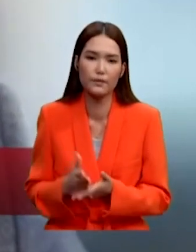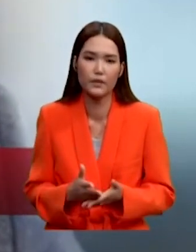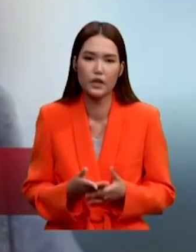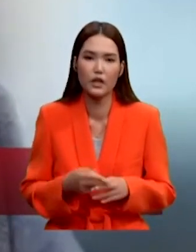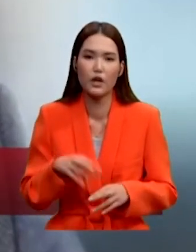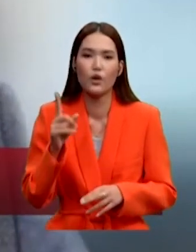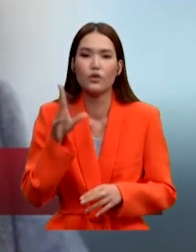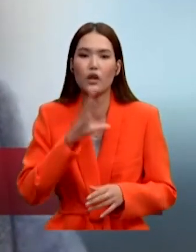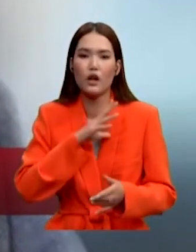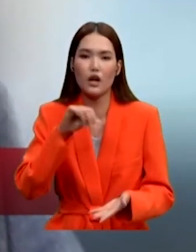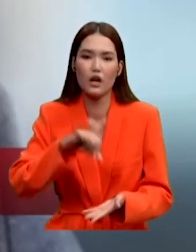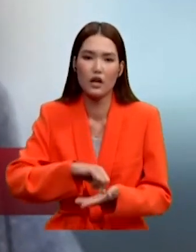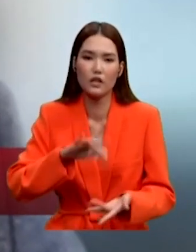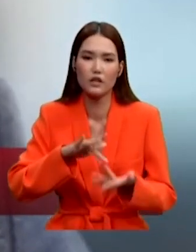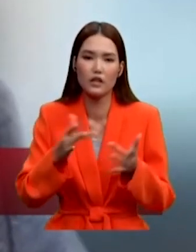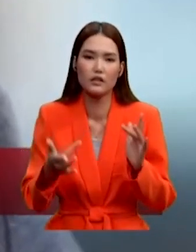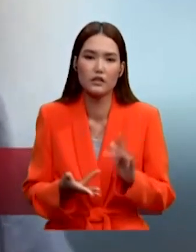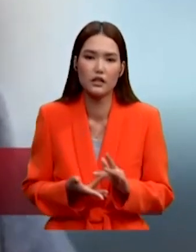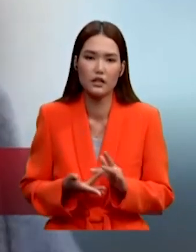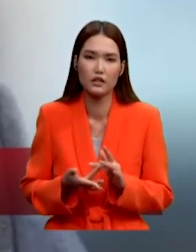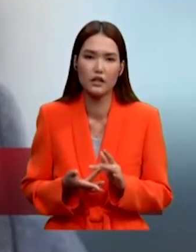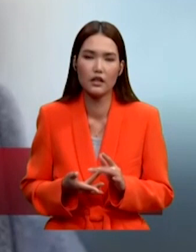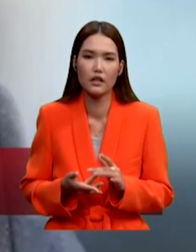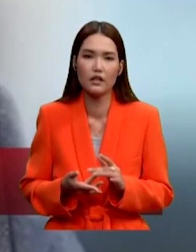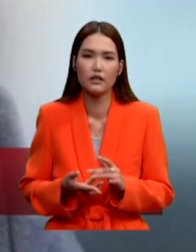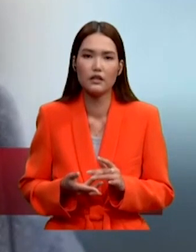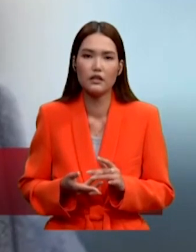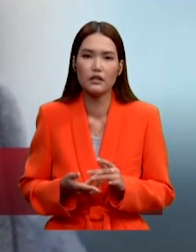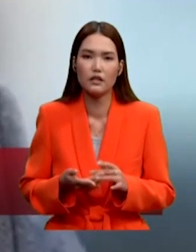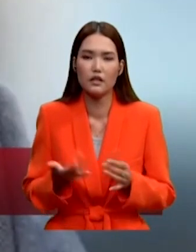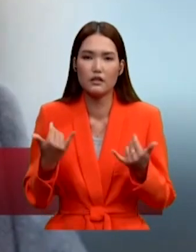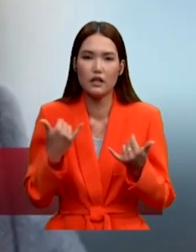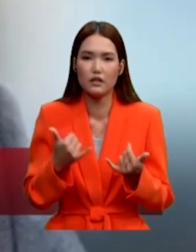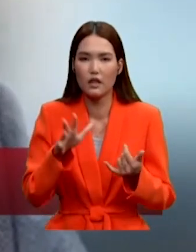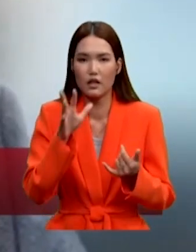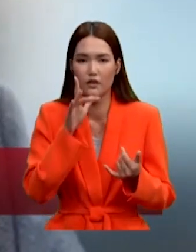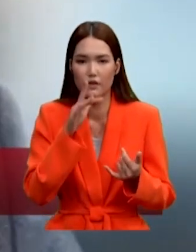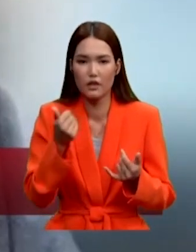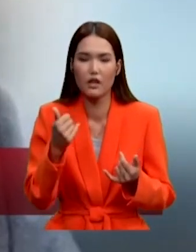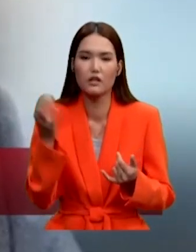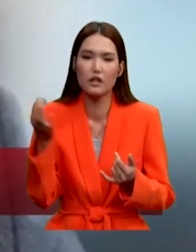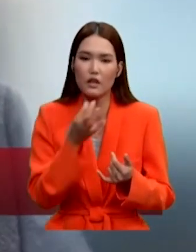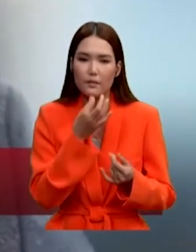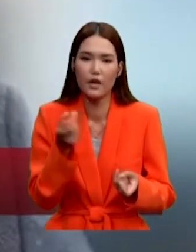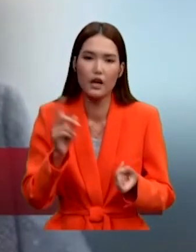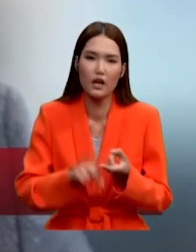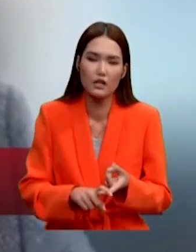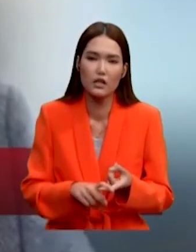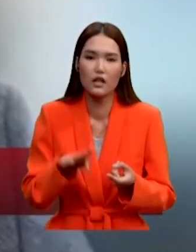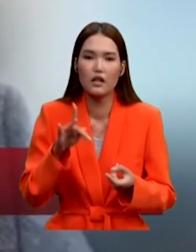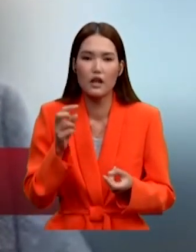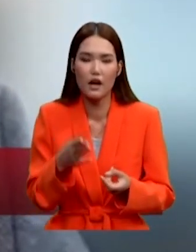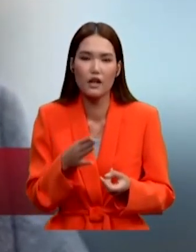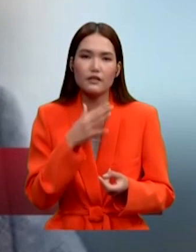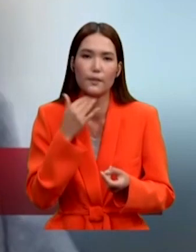Что касается интернета в школе, в настоящее время оператор связи Транстелеком